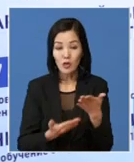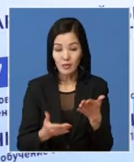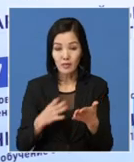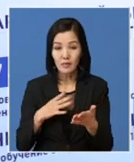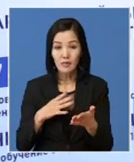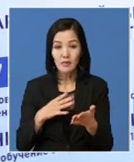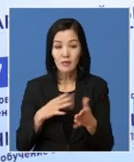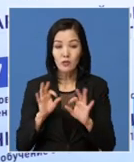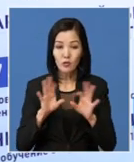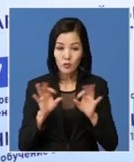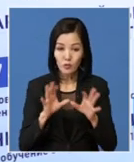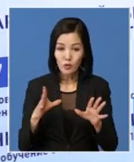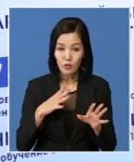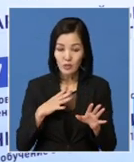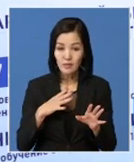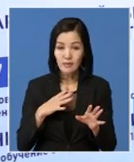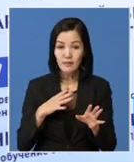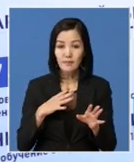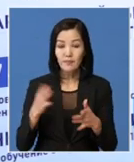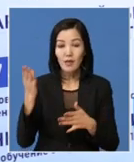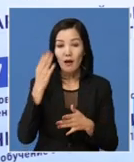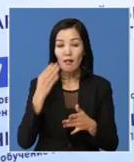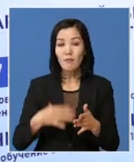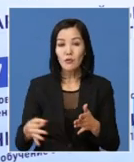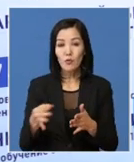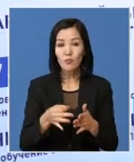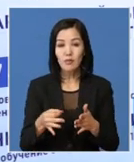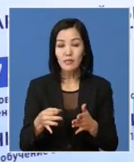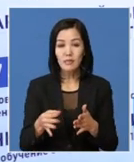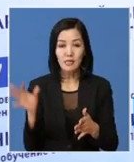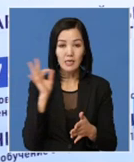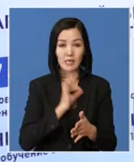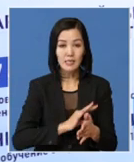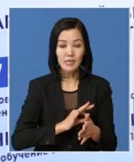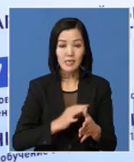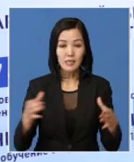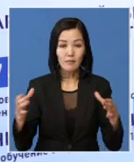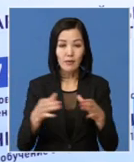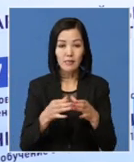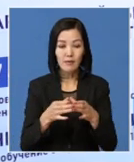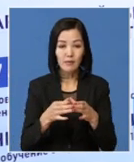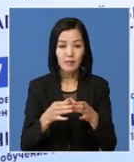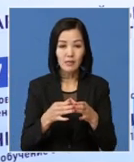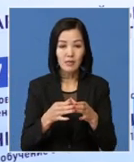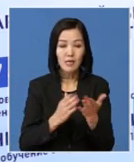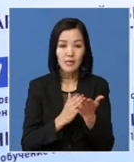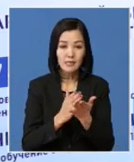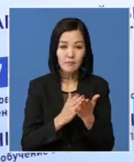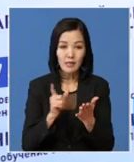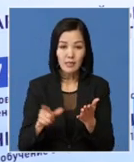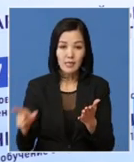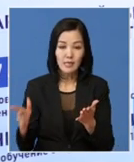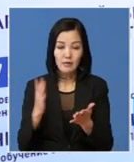жатыр. Бұл жерде осы Алматы облысының кірістер департаментінің жұмысшылары бар, және